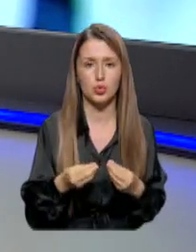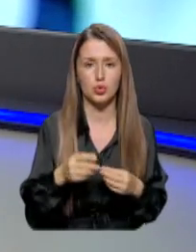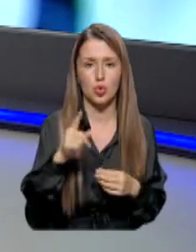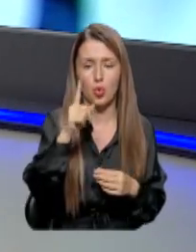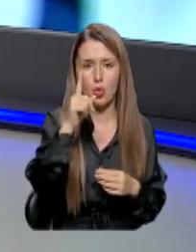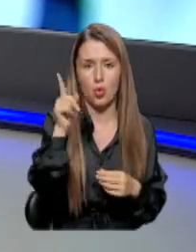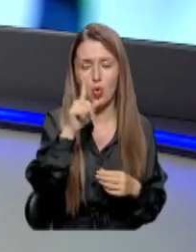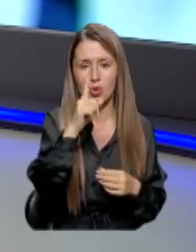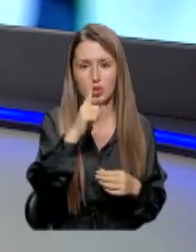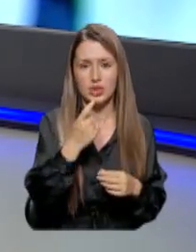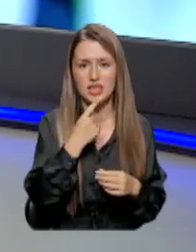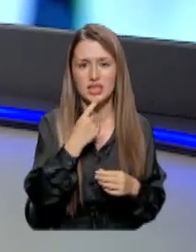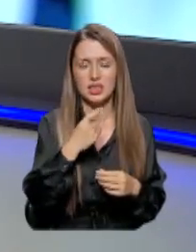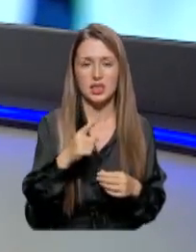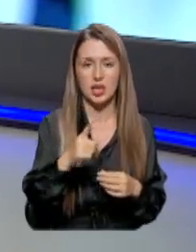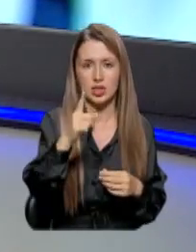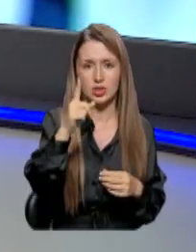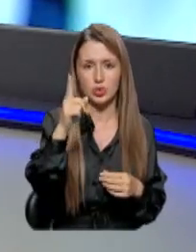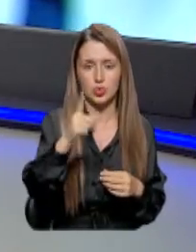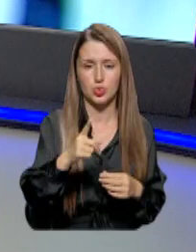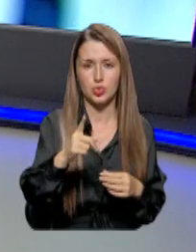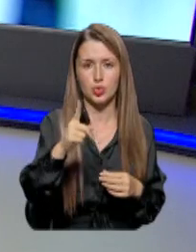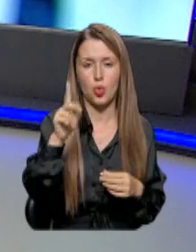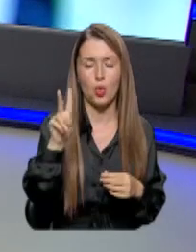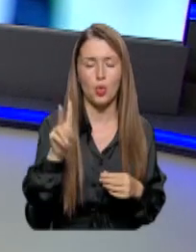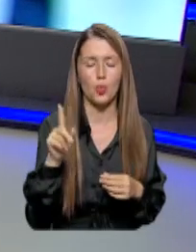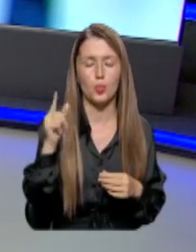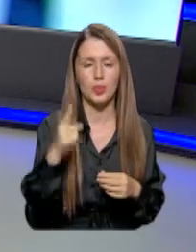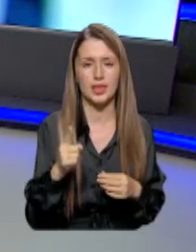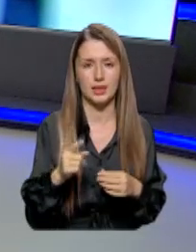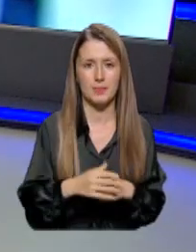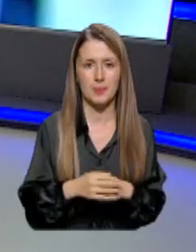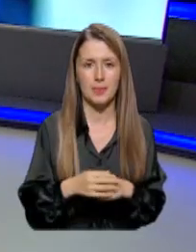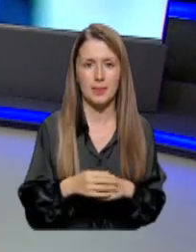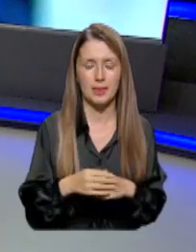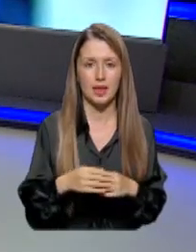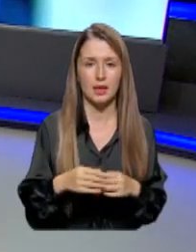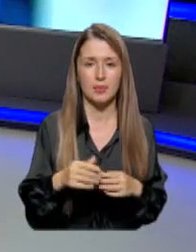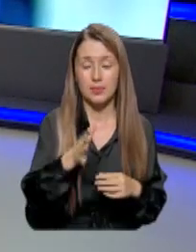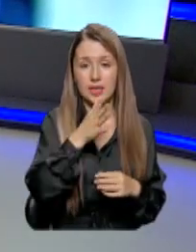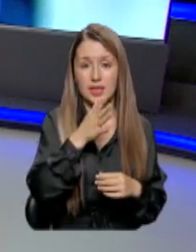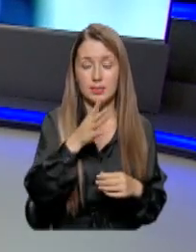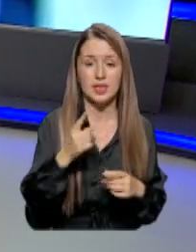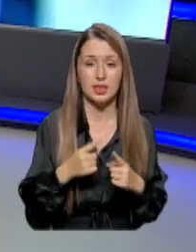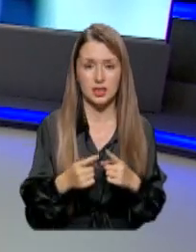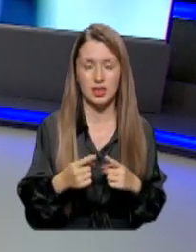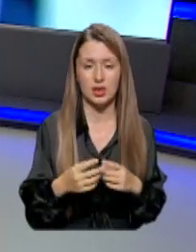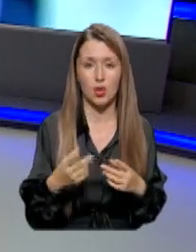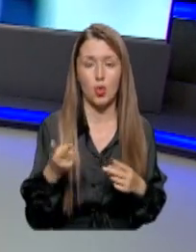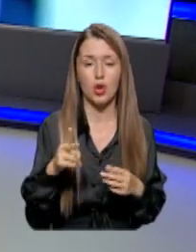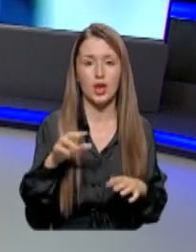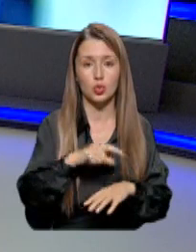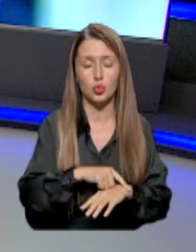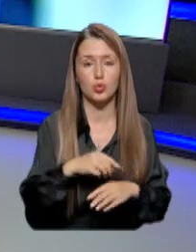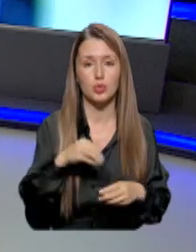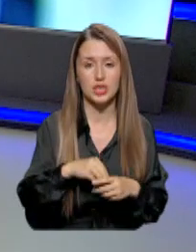110 bin sağlık çalışanı şiddete maruz kalmış. Ve Sayın Cumhurbaşkanı bildiğimiz kadarıyla henüz ölen doktorumuz